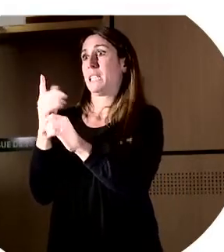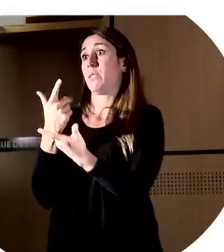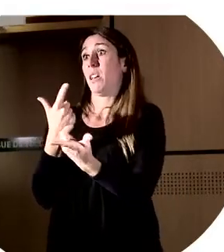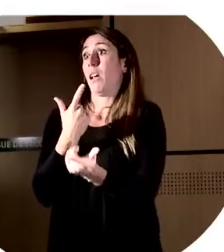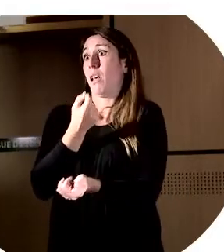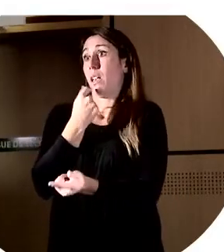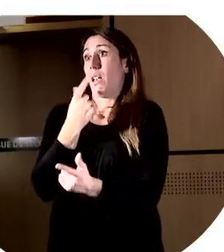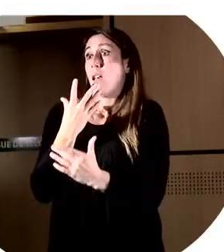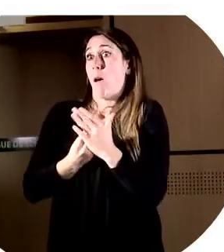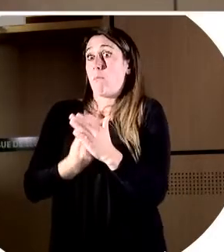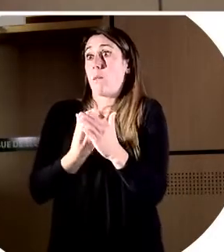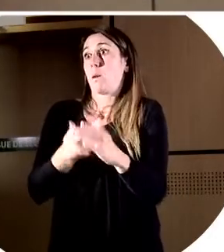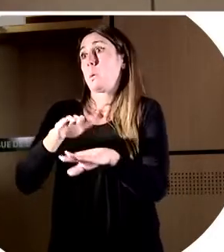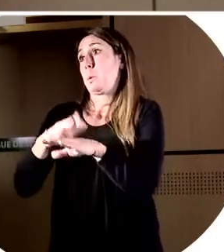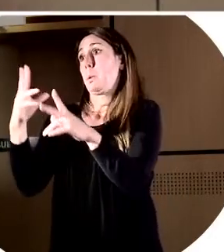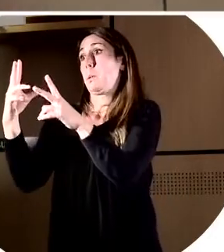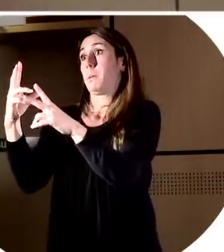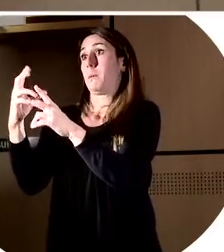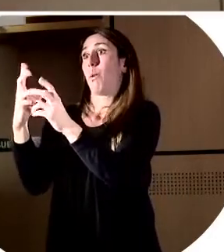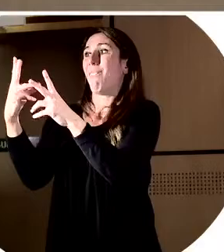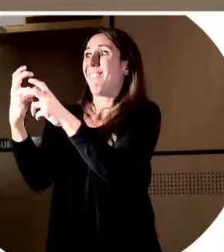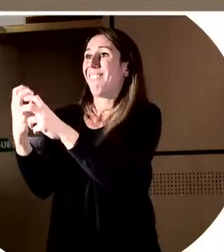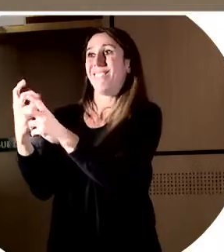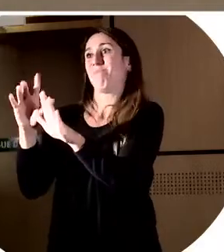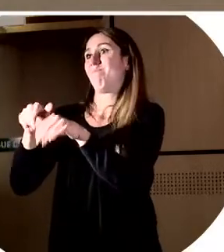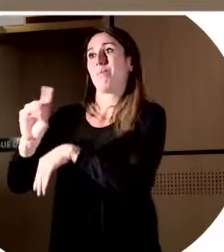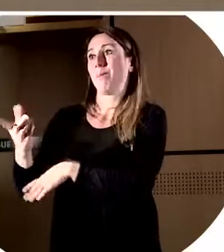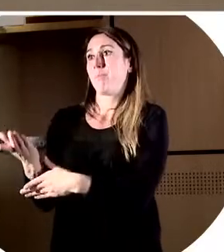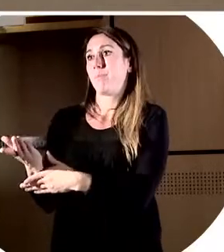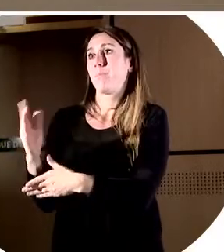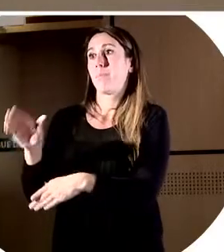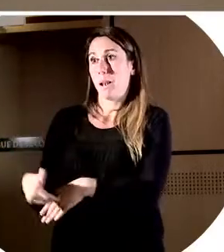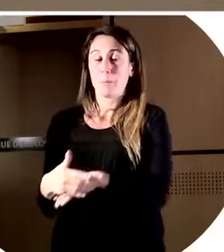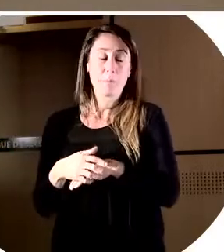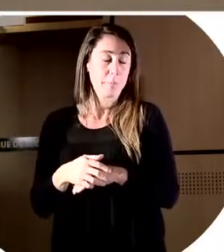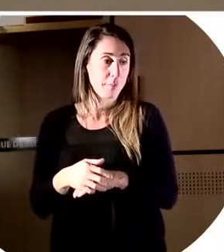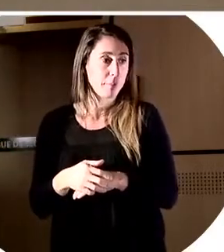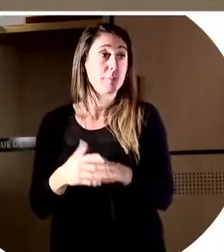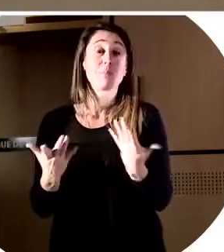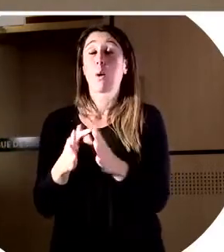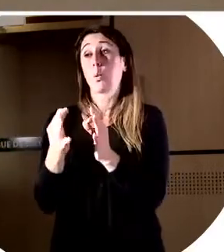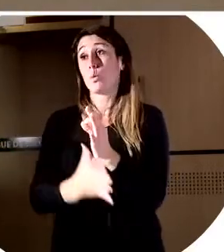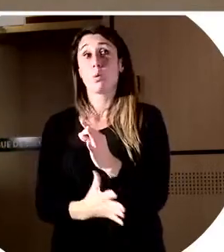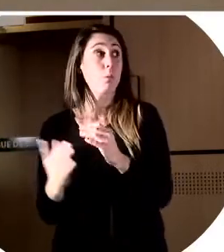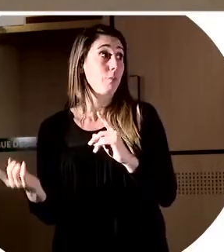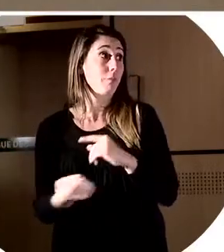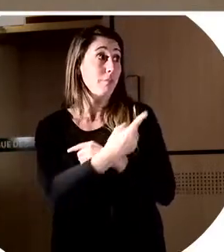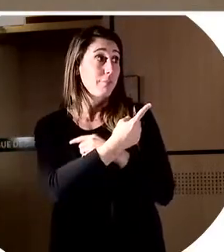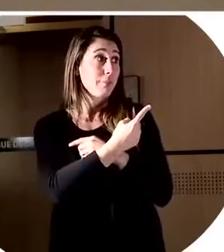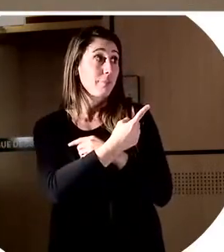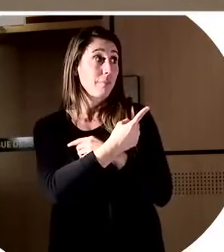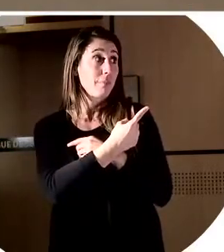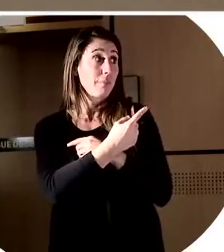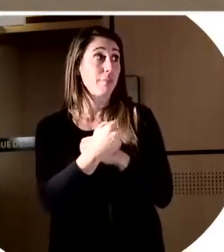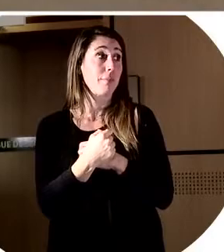la non-observance. Alors pour conclure, je vous ai montré un outil mathématique qui va sans doute